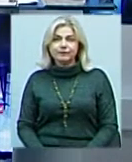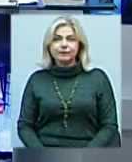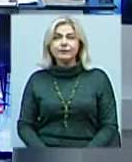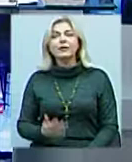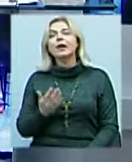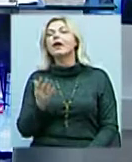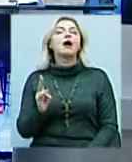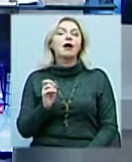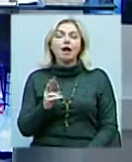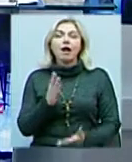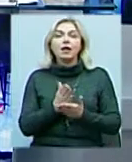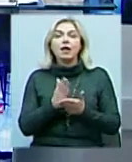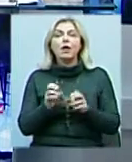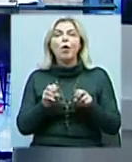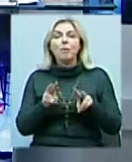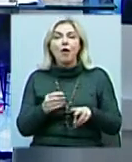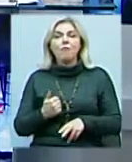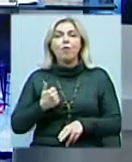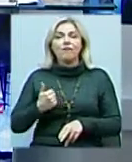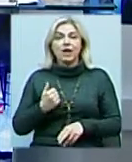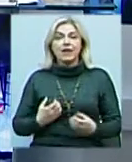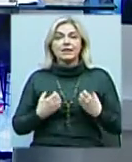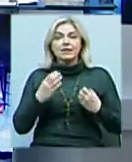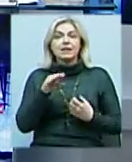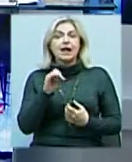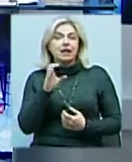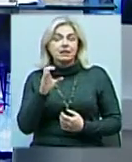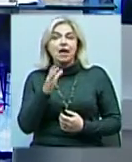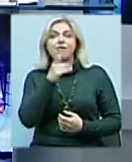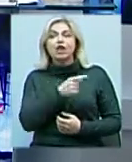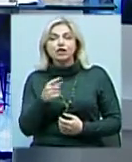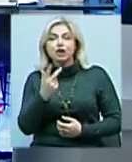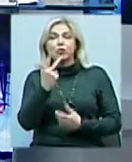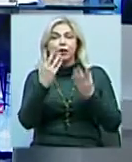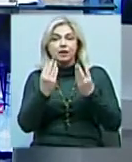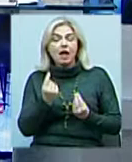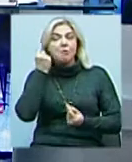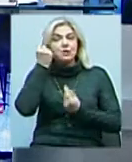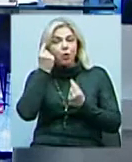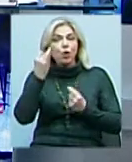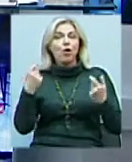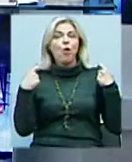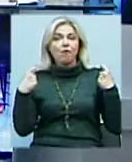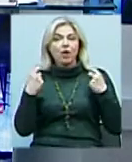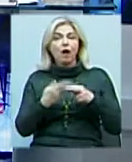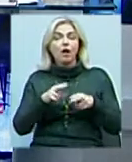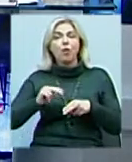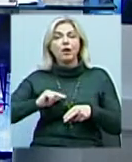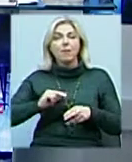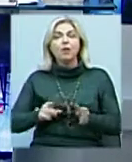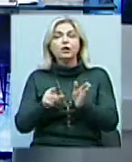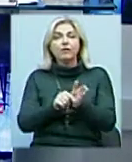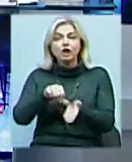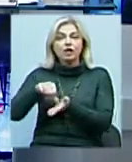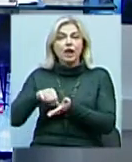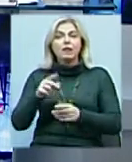Наскільки є небезпечним бойовий стрес? Про це протягом 3 днів психологам, офіцерам, які працюють з особовим складом та членам родин